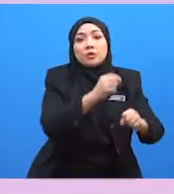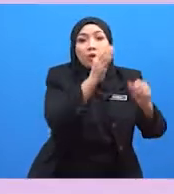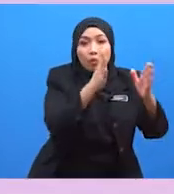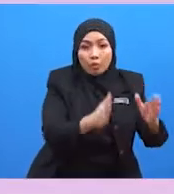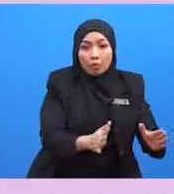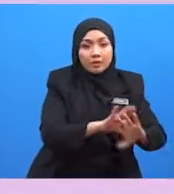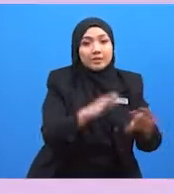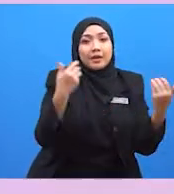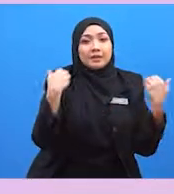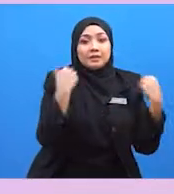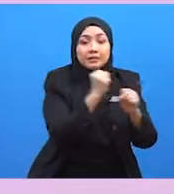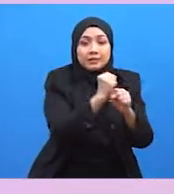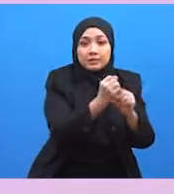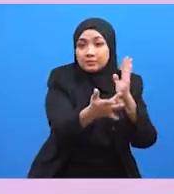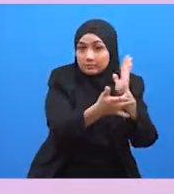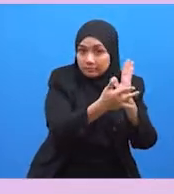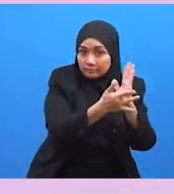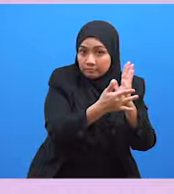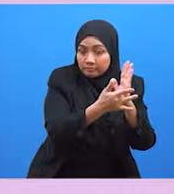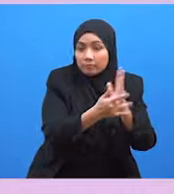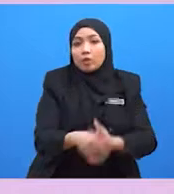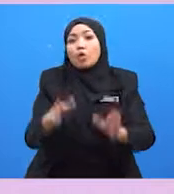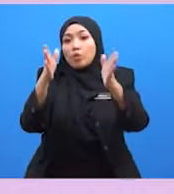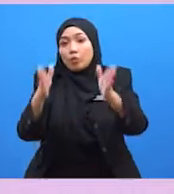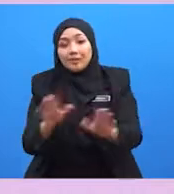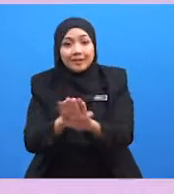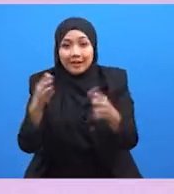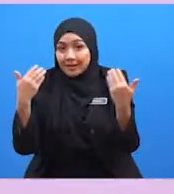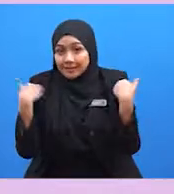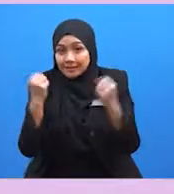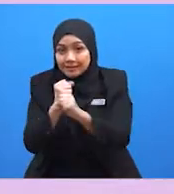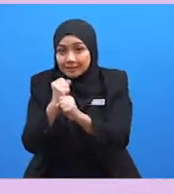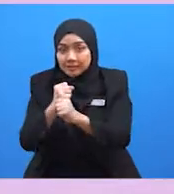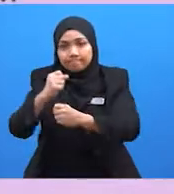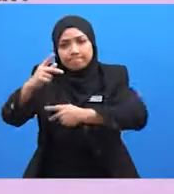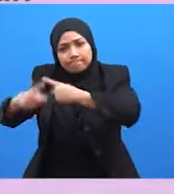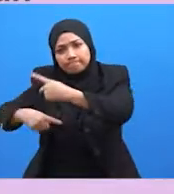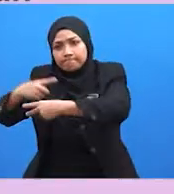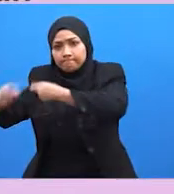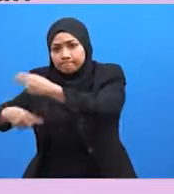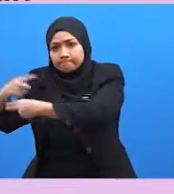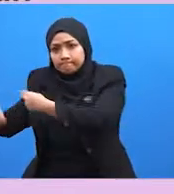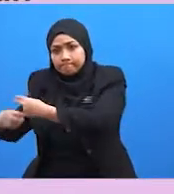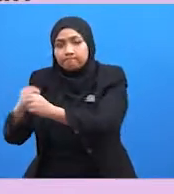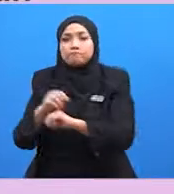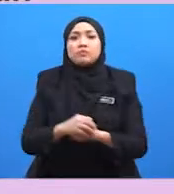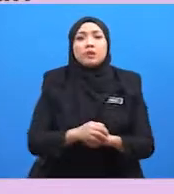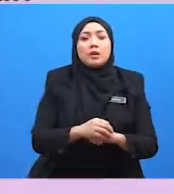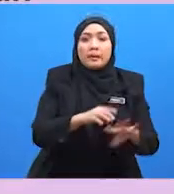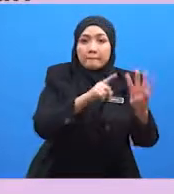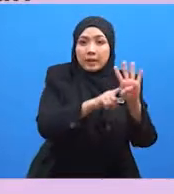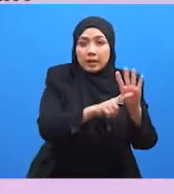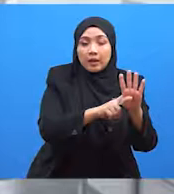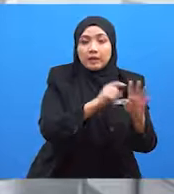Ketiga, pengangguran gitaran. Dan keempat, pengangguran